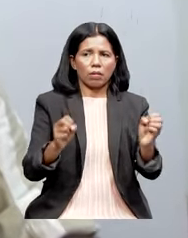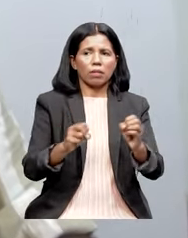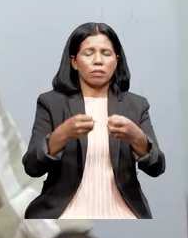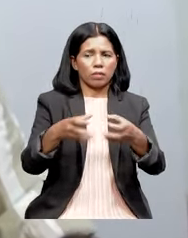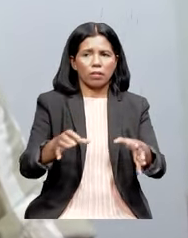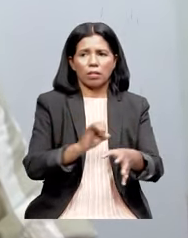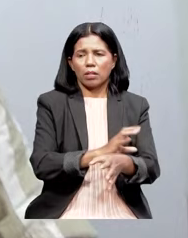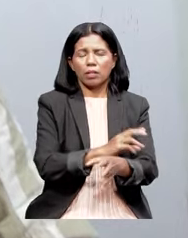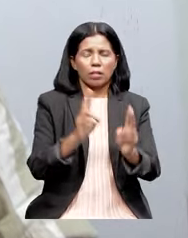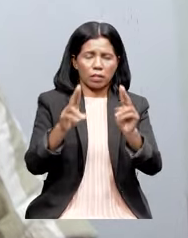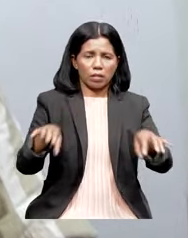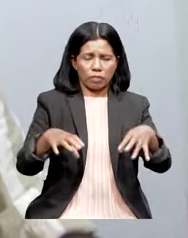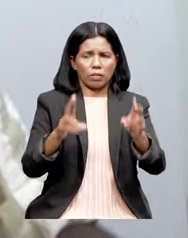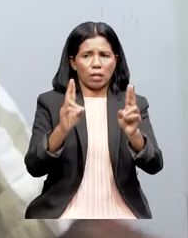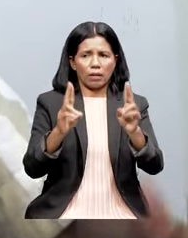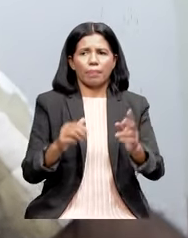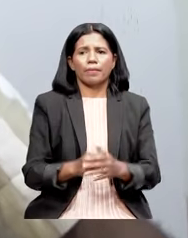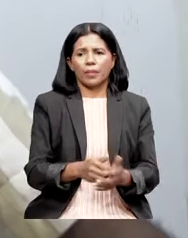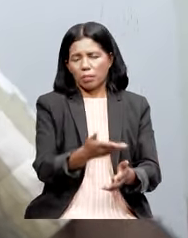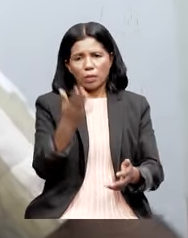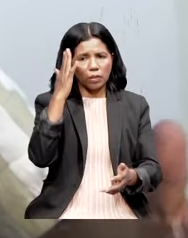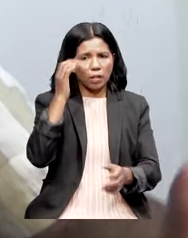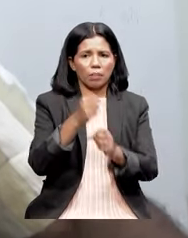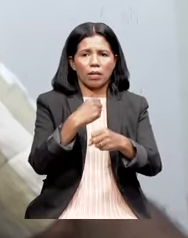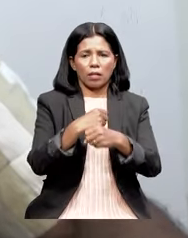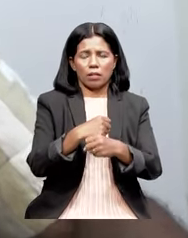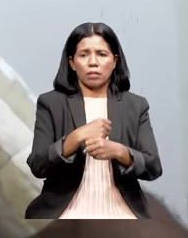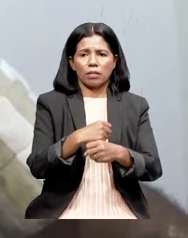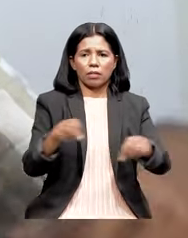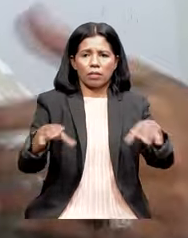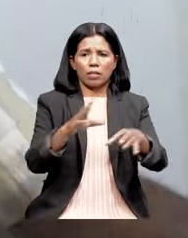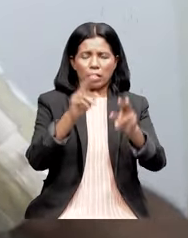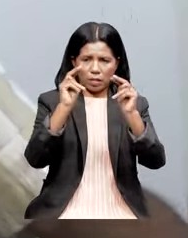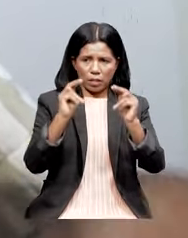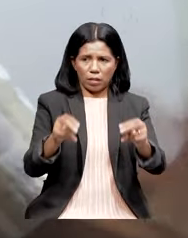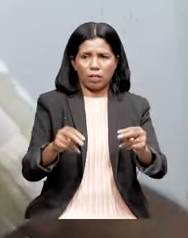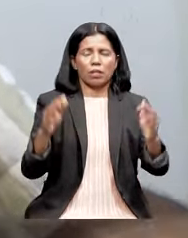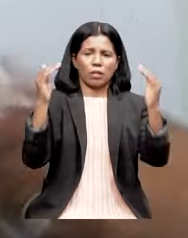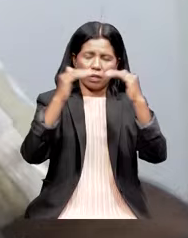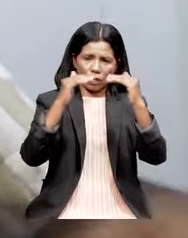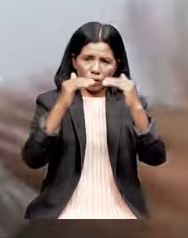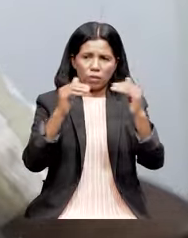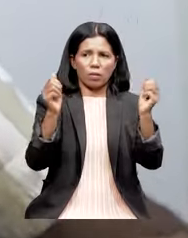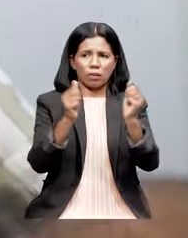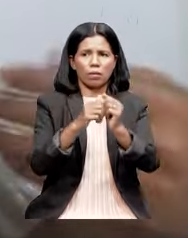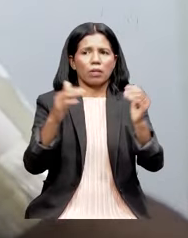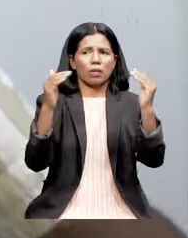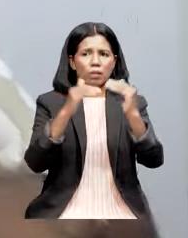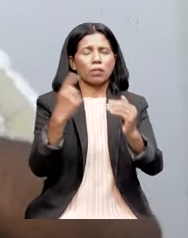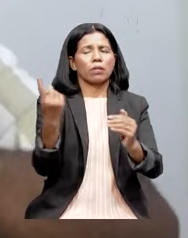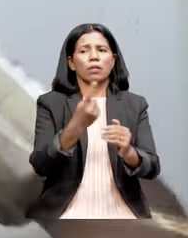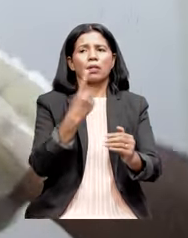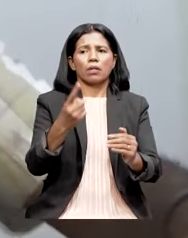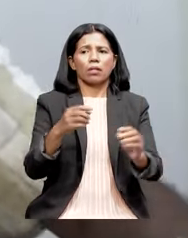ne hau ka sitin lais mas em auto de hamal servisu am ini mas kala servisu tengi reunion reunion reunion reunion kala reunion